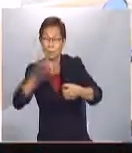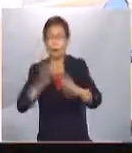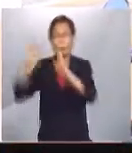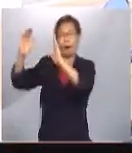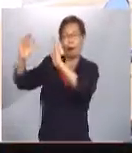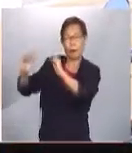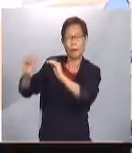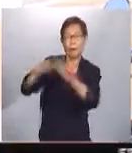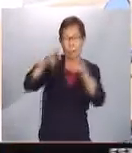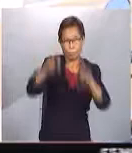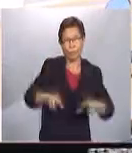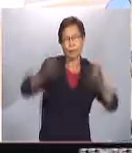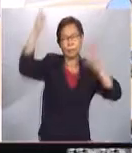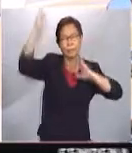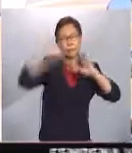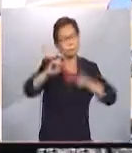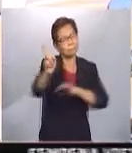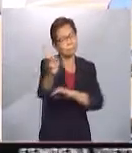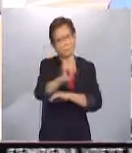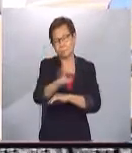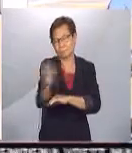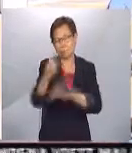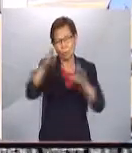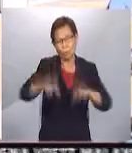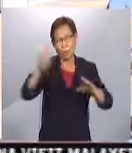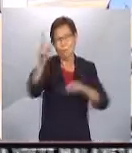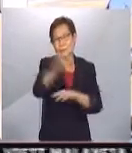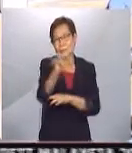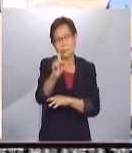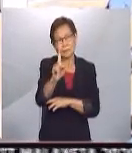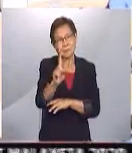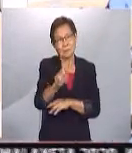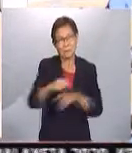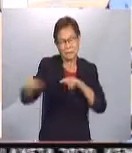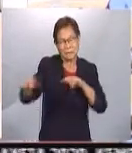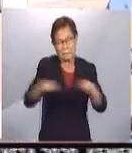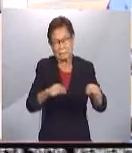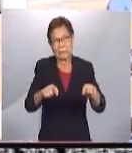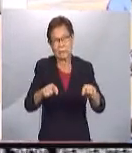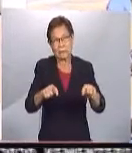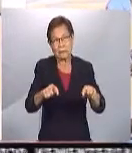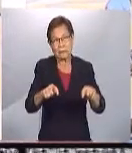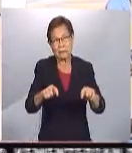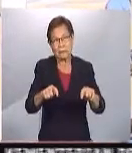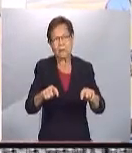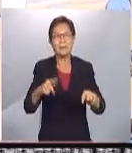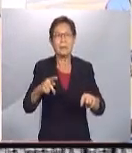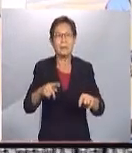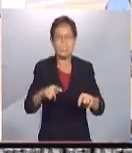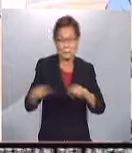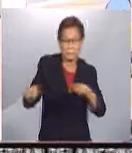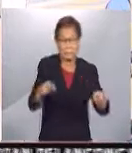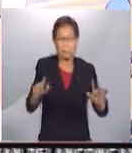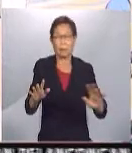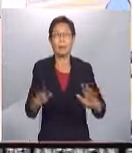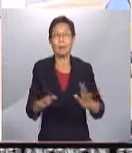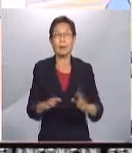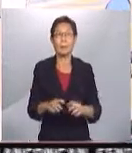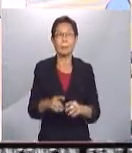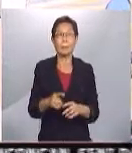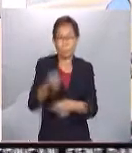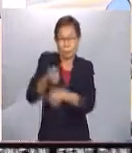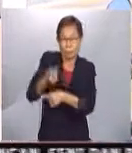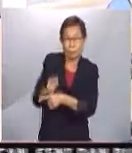harap rakyat Malaysia tidaklah mengambil apa-apa tindakan. Sepatutnya lebih kepada institusi raja